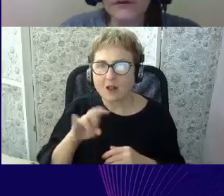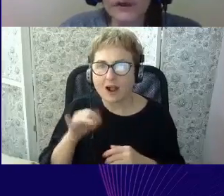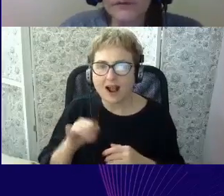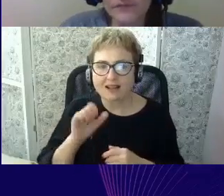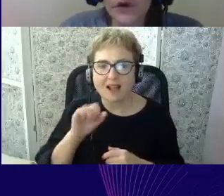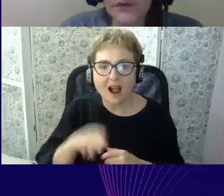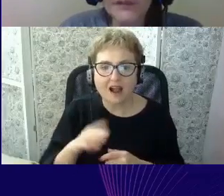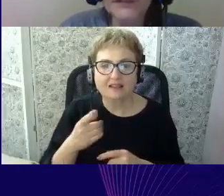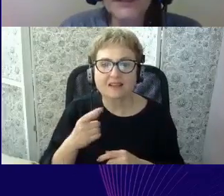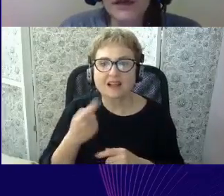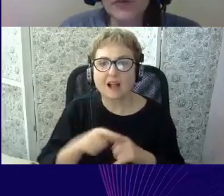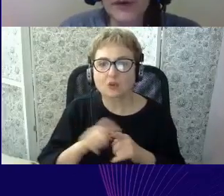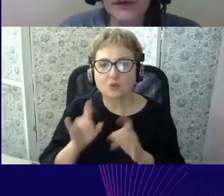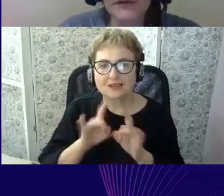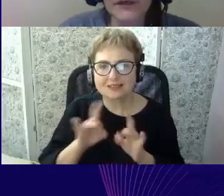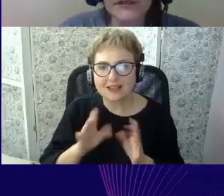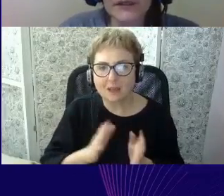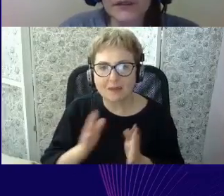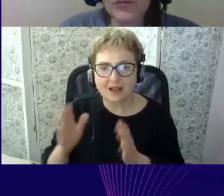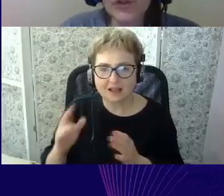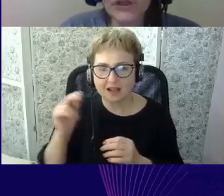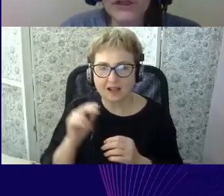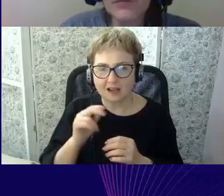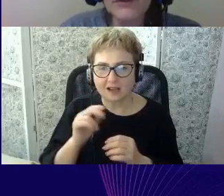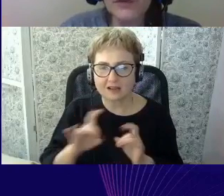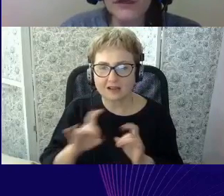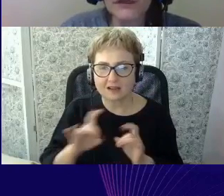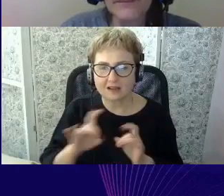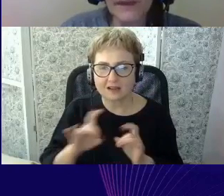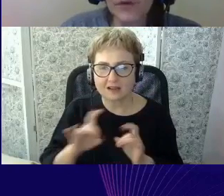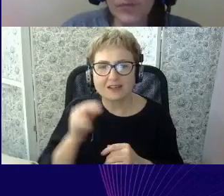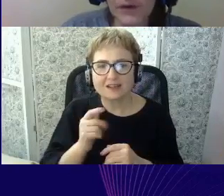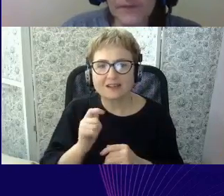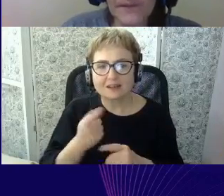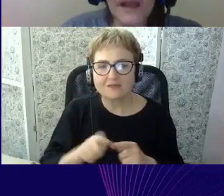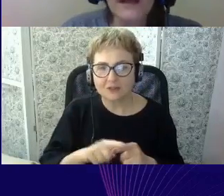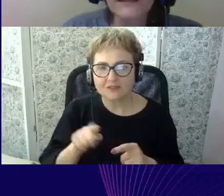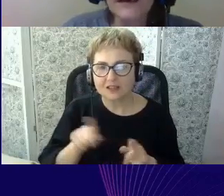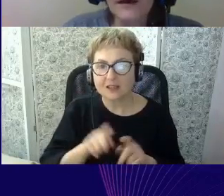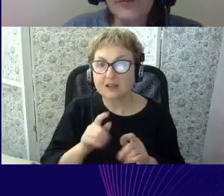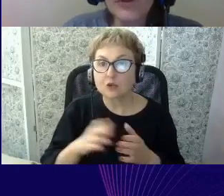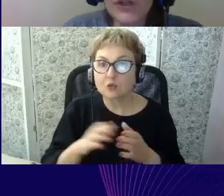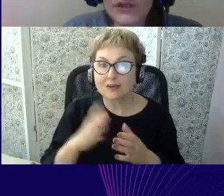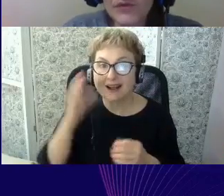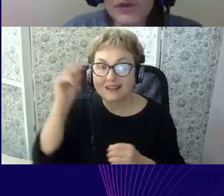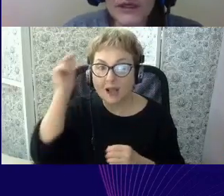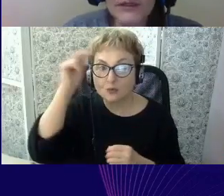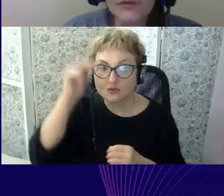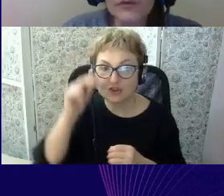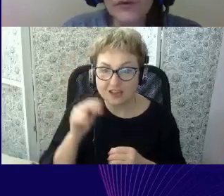которые разъясняют порядок организации обучения именно в данных группах. Когда